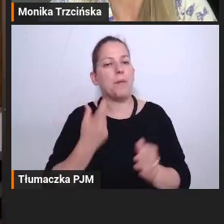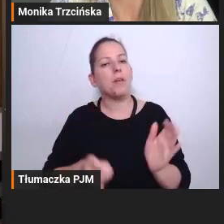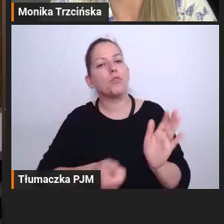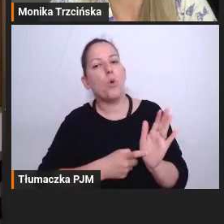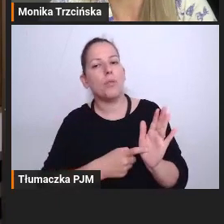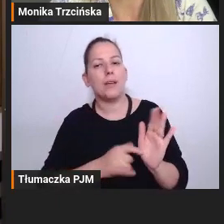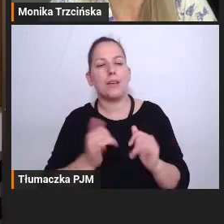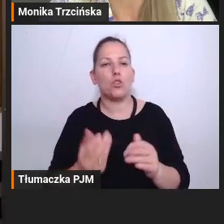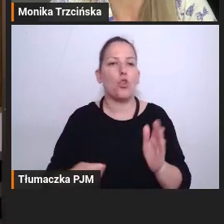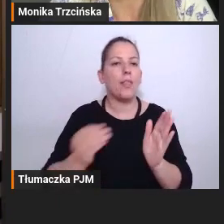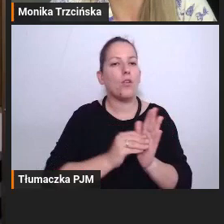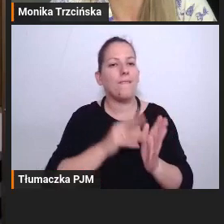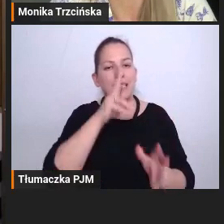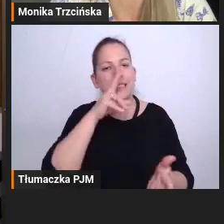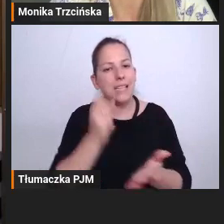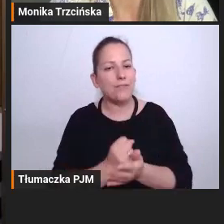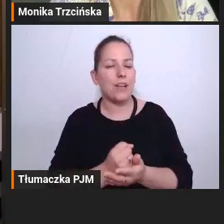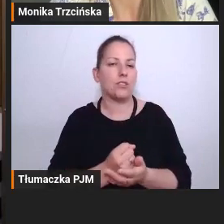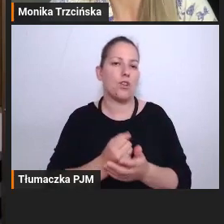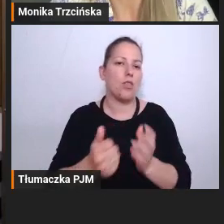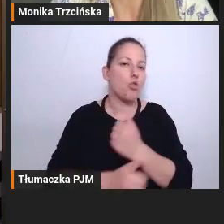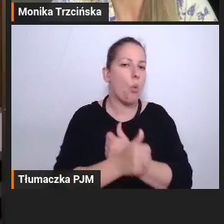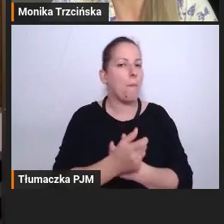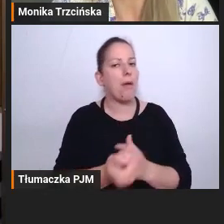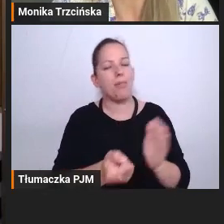jakichś dodatkowych zaświadczeń, dokumentów,